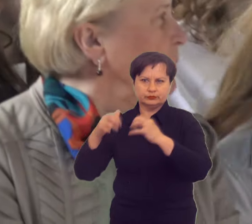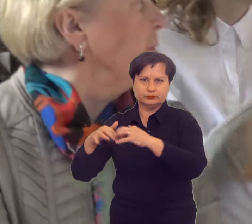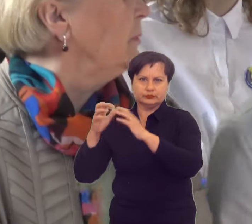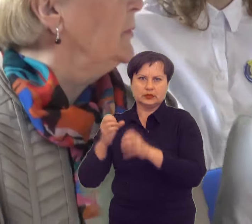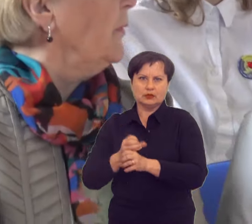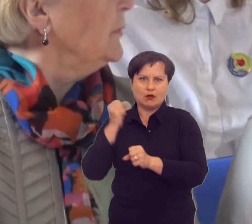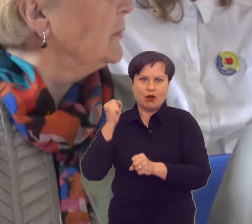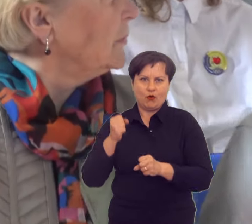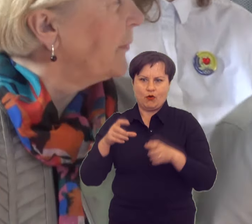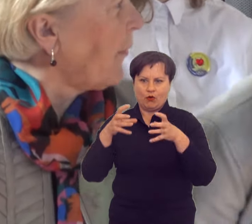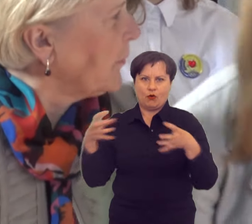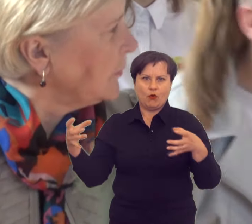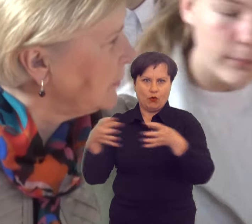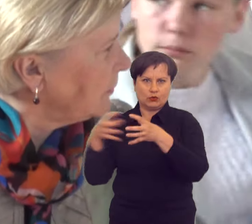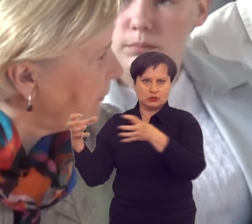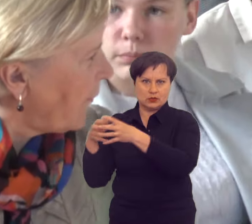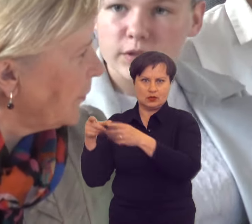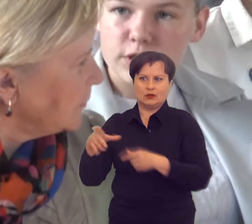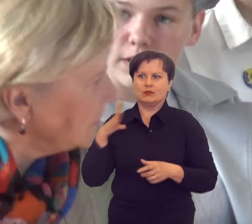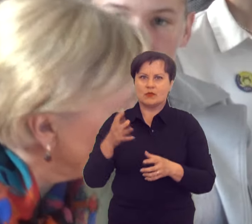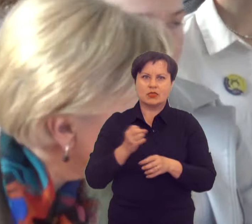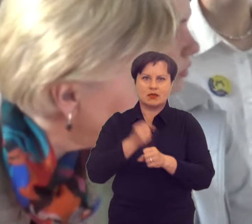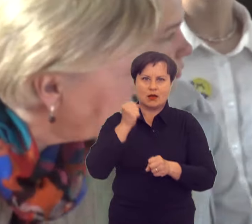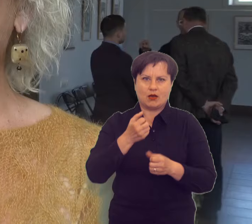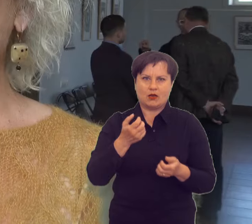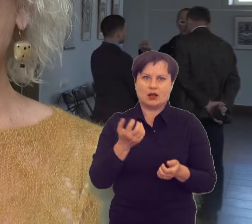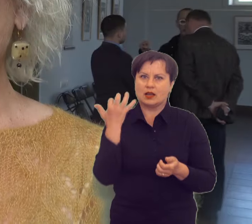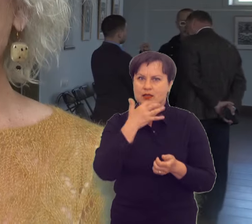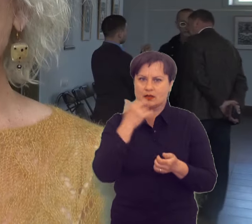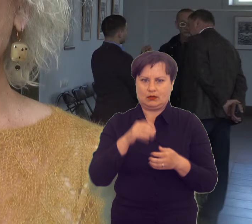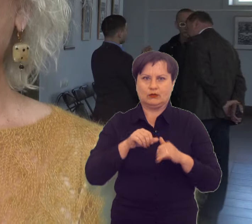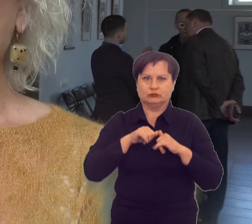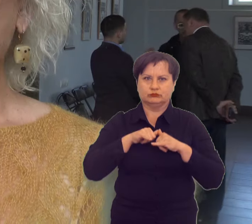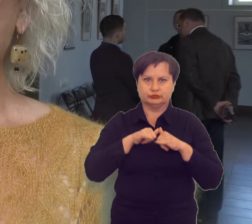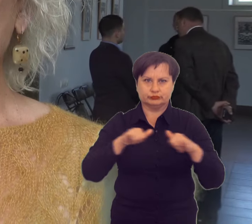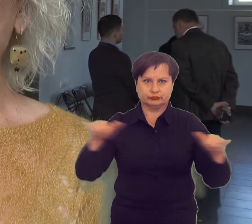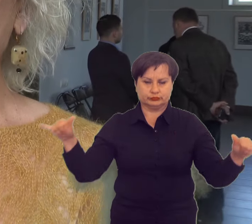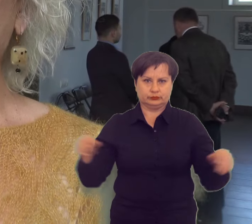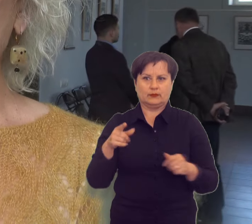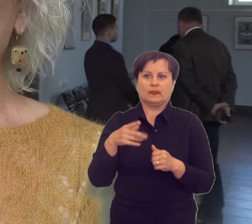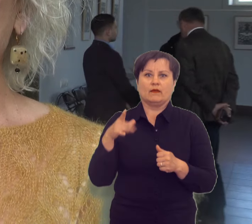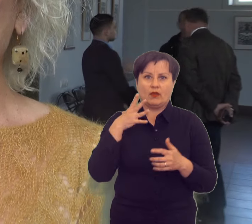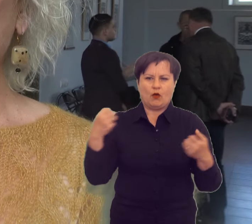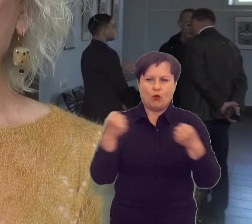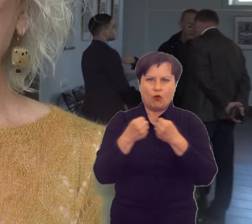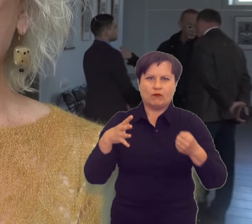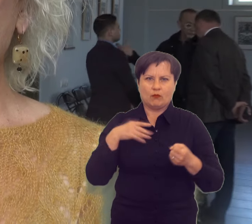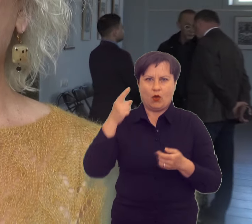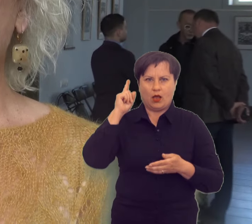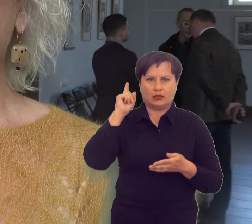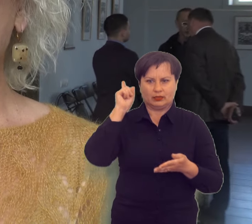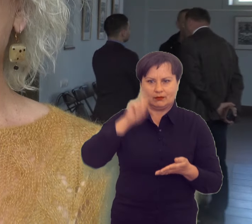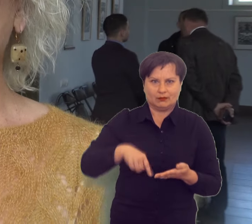platino draudžiamą literatūrą. Iš pradžių ši kova buvo daugiau religinio pobūdžio, o vėliau įgavo tautinių pobūdį,